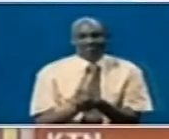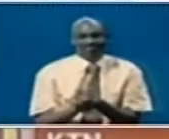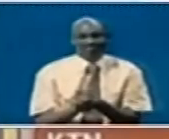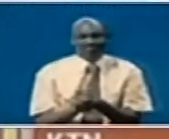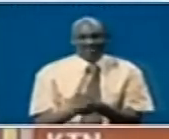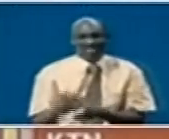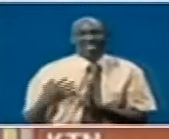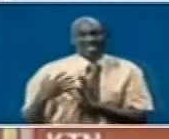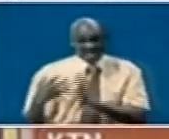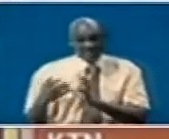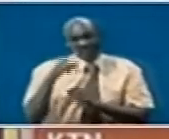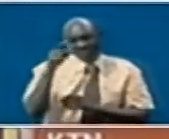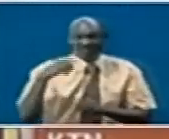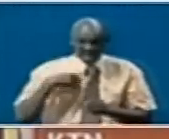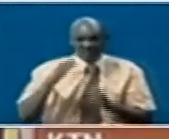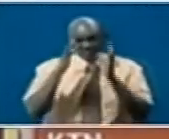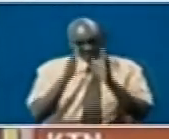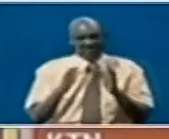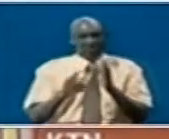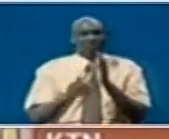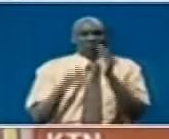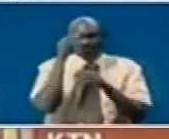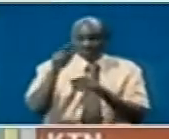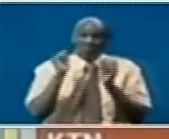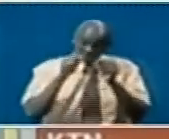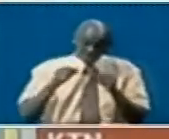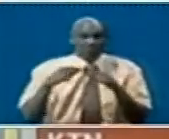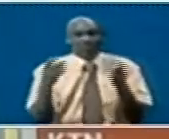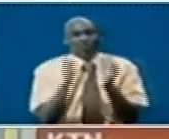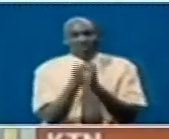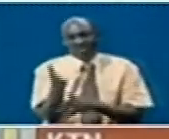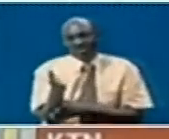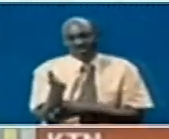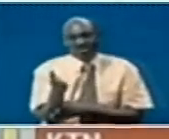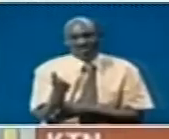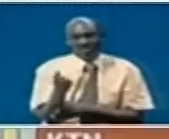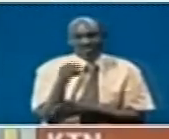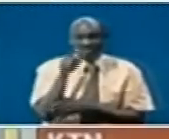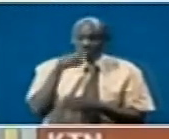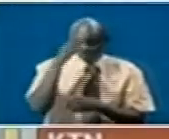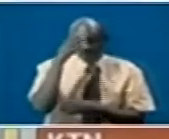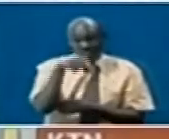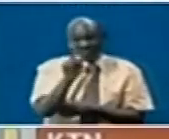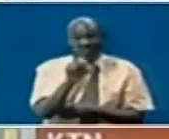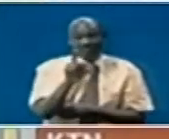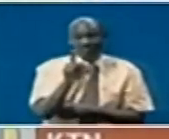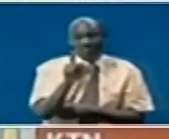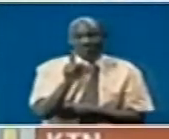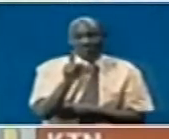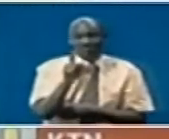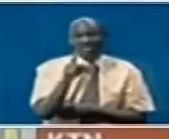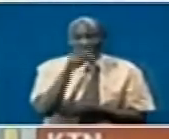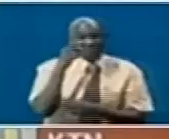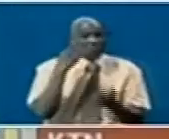Rugby haina mwenyewe, tategemea na wacheza na brain mwenzako. Forwards, forwards wangu unanyo alikuwa wana